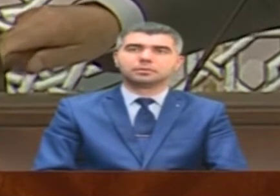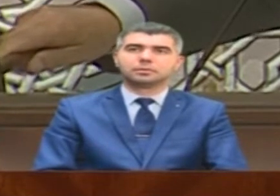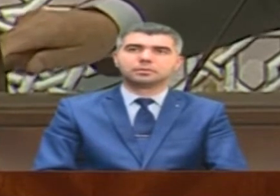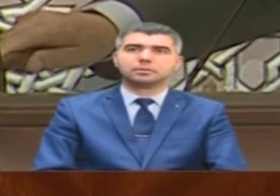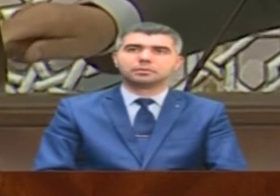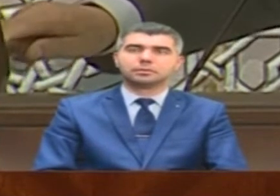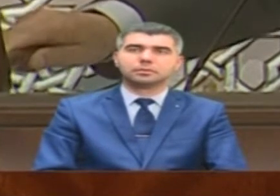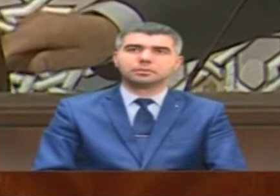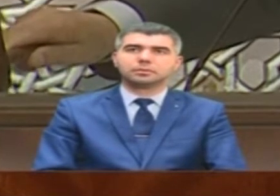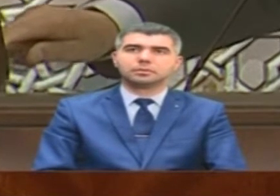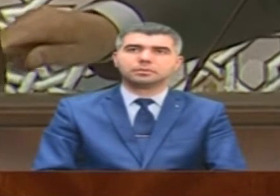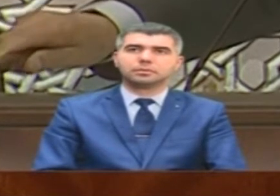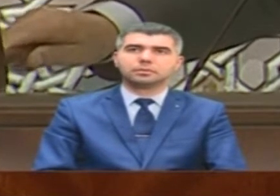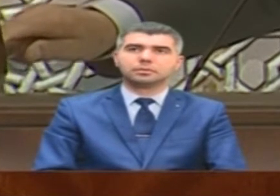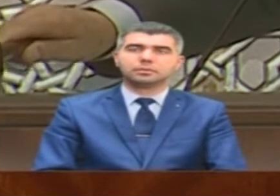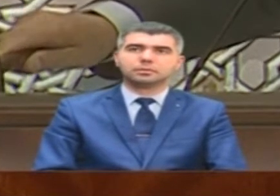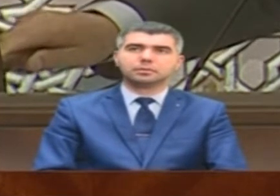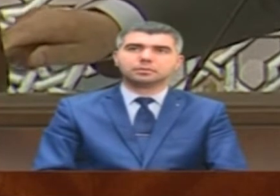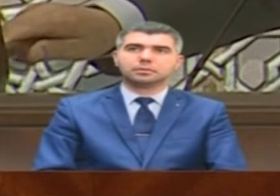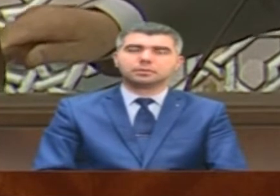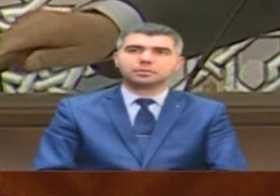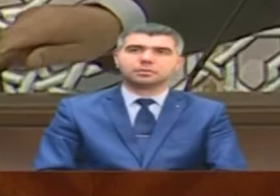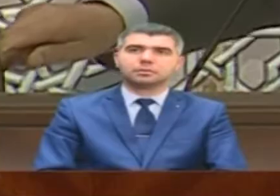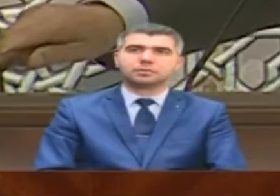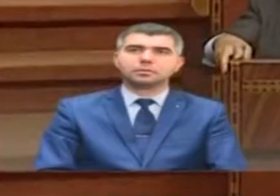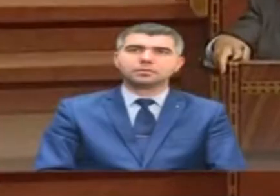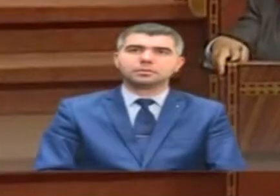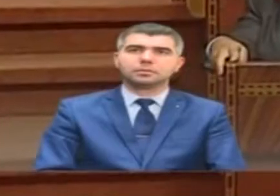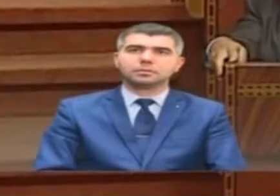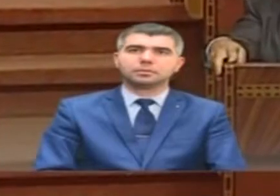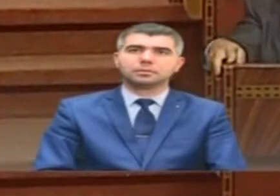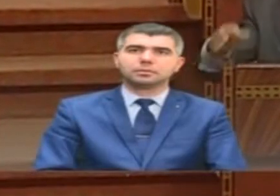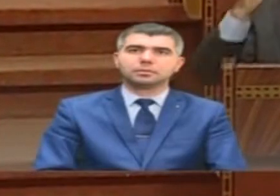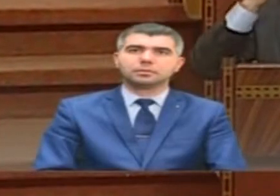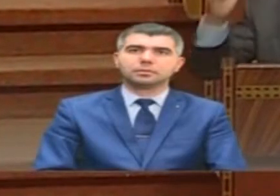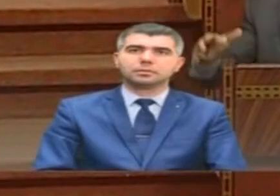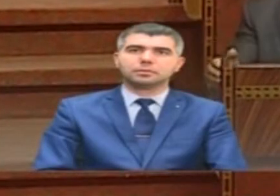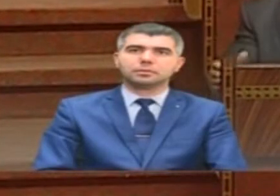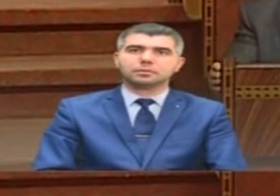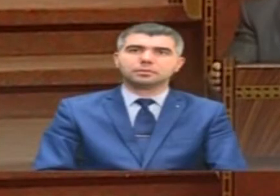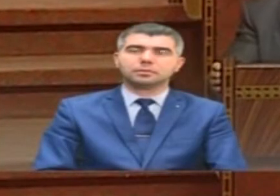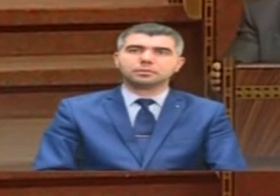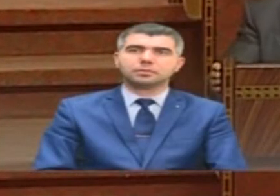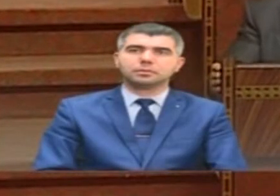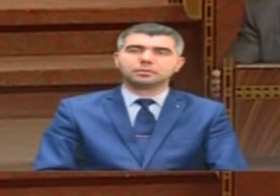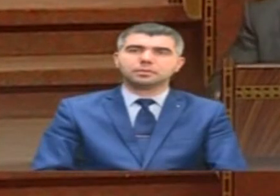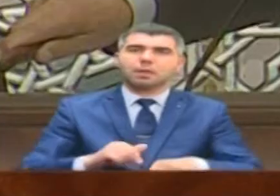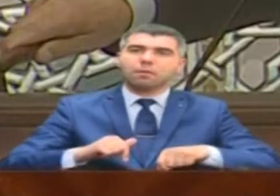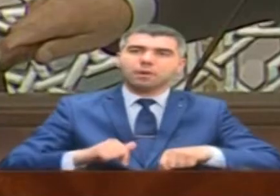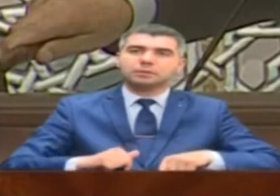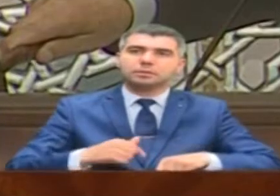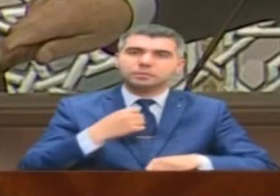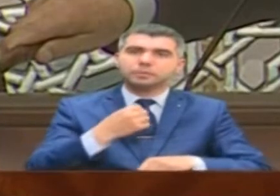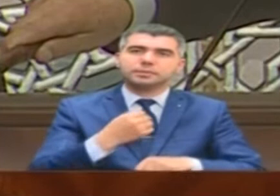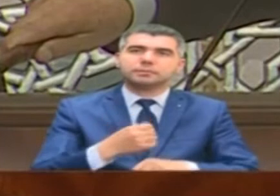سيد النائب سيد الوزير سيد الوزير اقتوع من لا نظام في القاعة، من